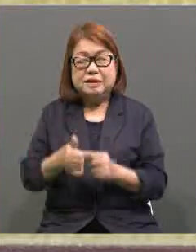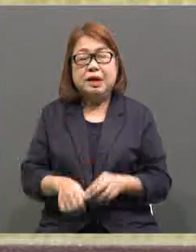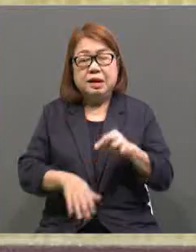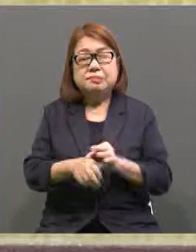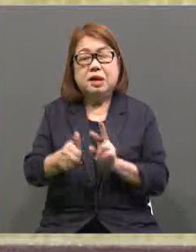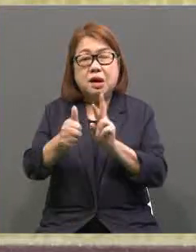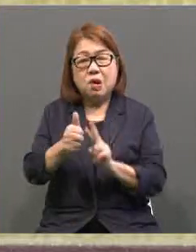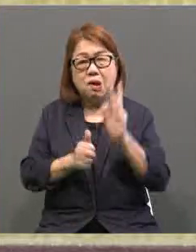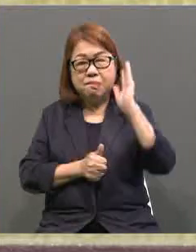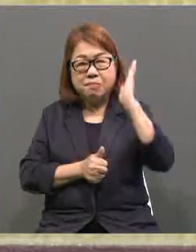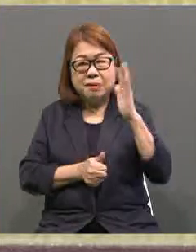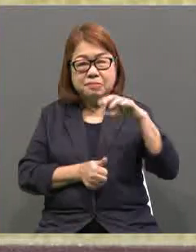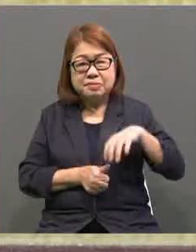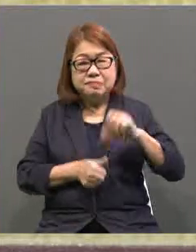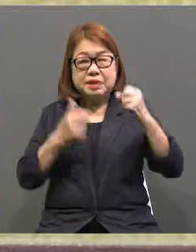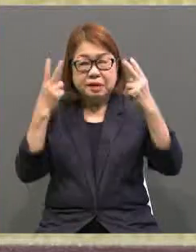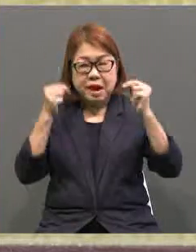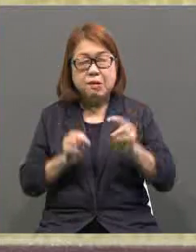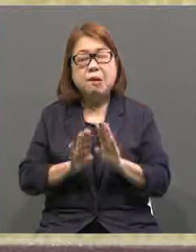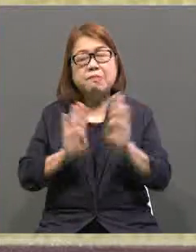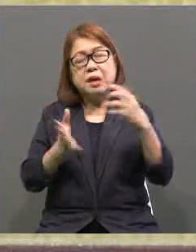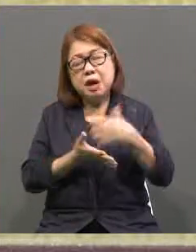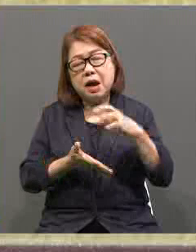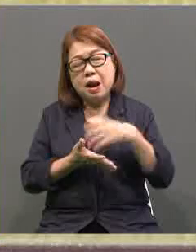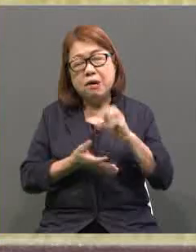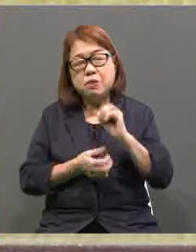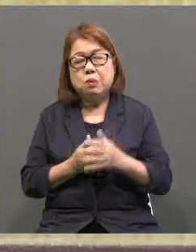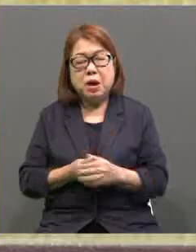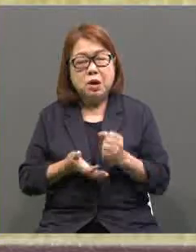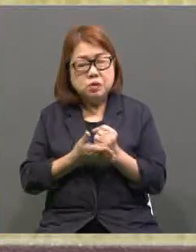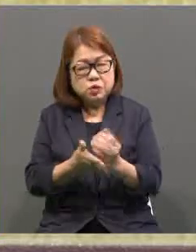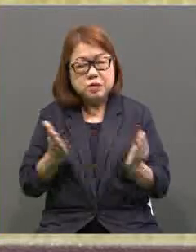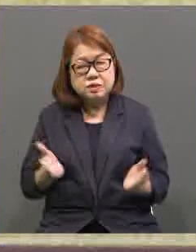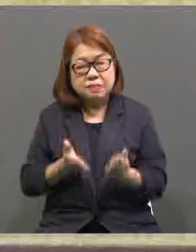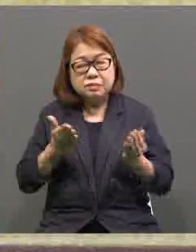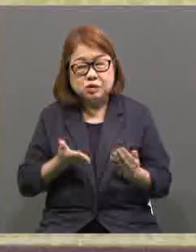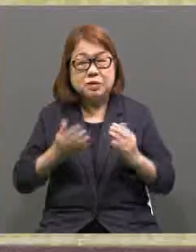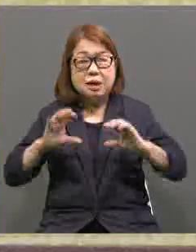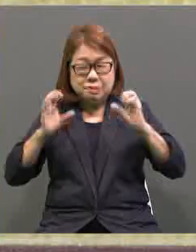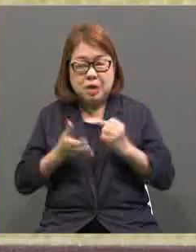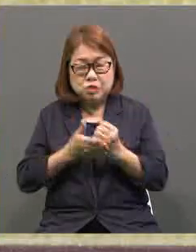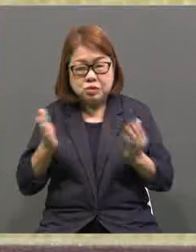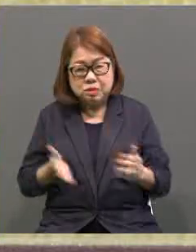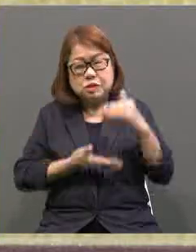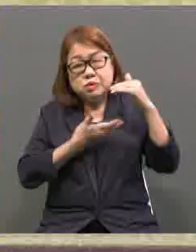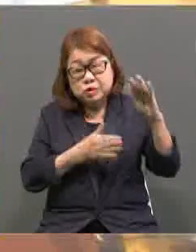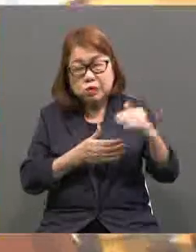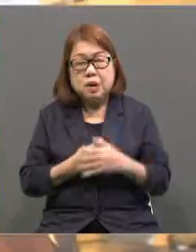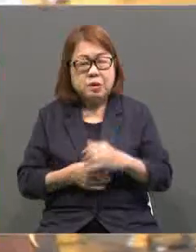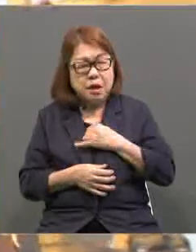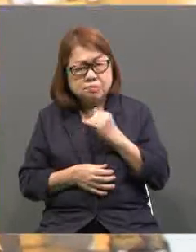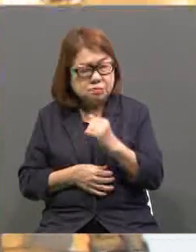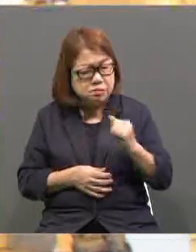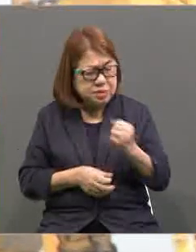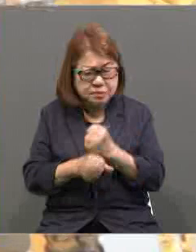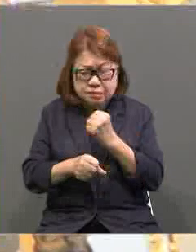รองโฆษกประจำสำนักนายกรัฐมนตรีครับก็เปิดเผยว่าจากการส่งเสริมการส่งออกของรัฐบาลโดยที่จะเน้นการดำเนินการเชิงรุกเพื่อ